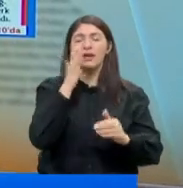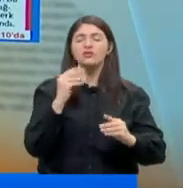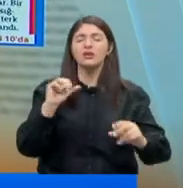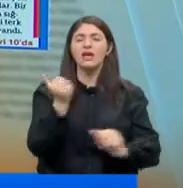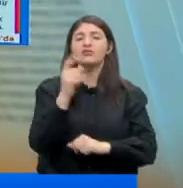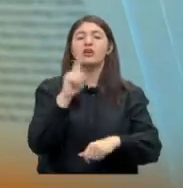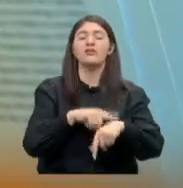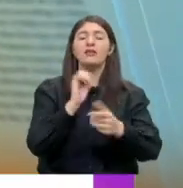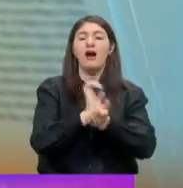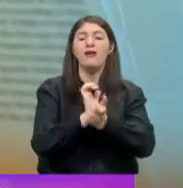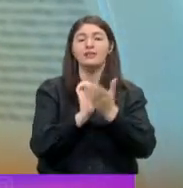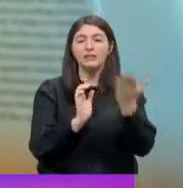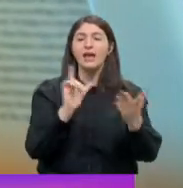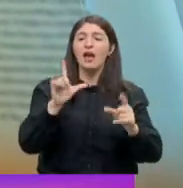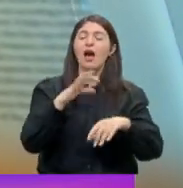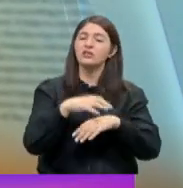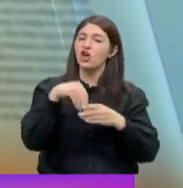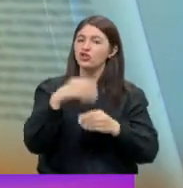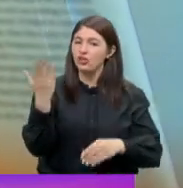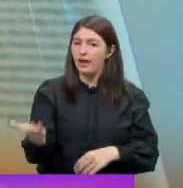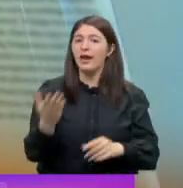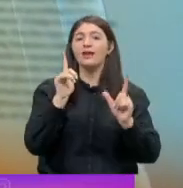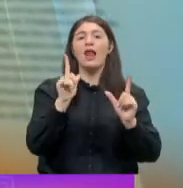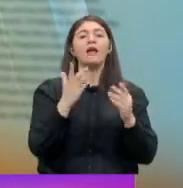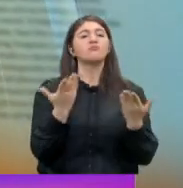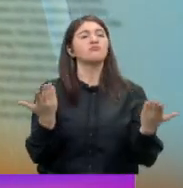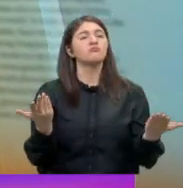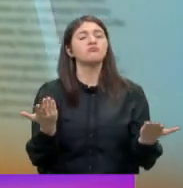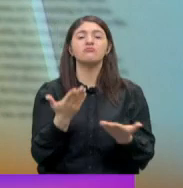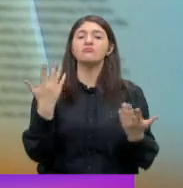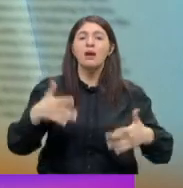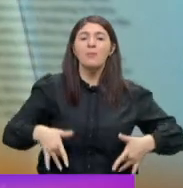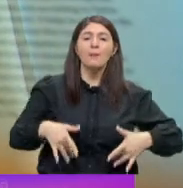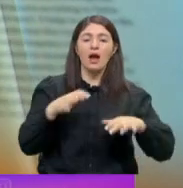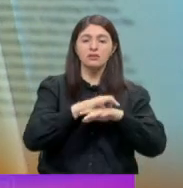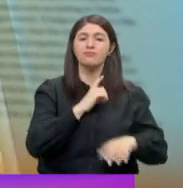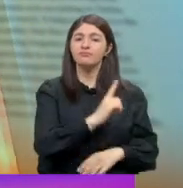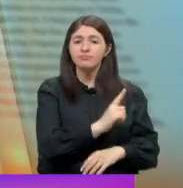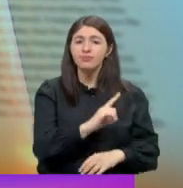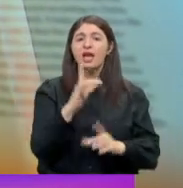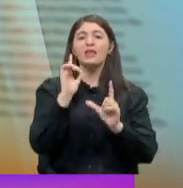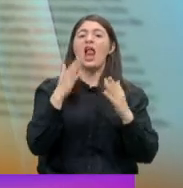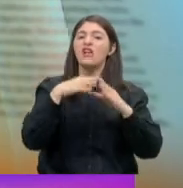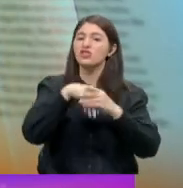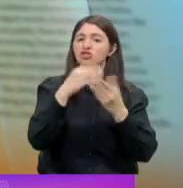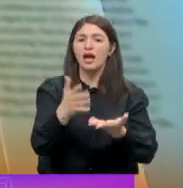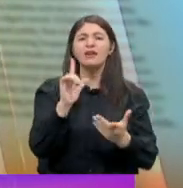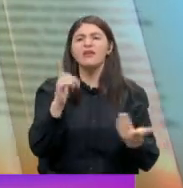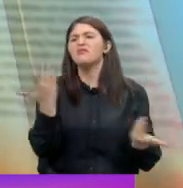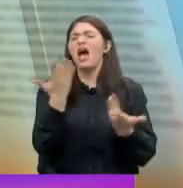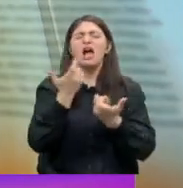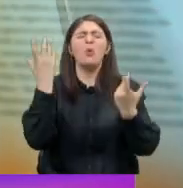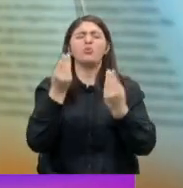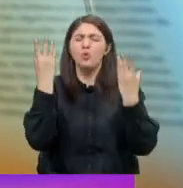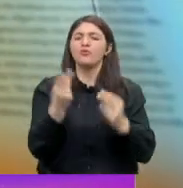kıymetli Çalarsat ailesine gerek hastanelerde, gerek diyaliz merkezlerinde, gerek evlerinde, gerekse nerede